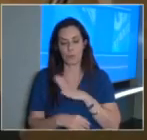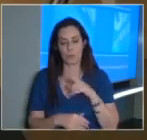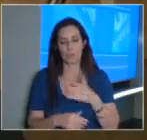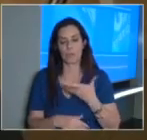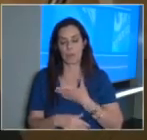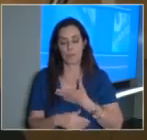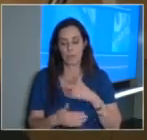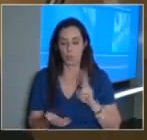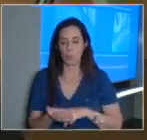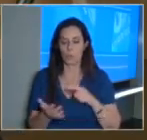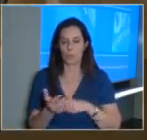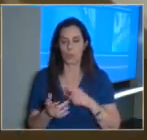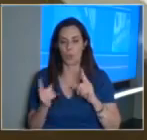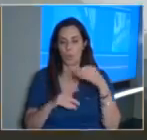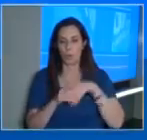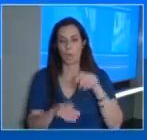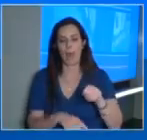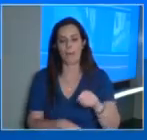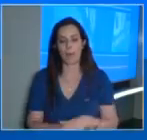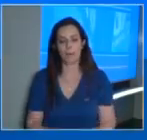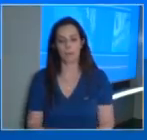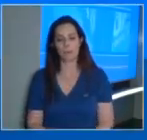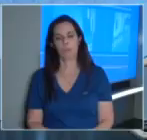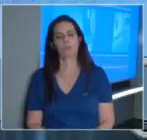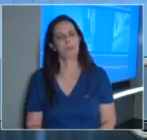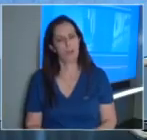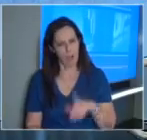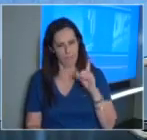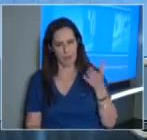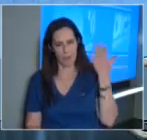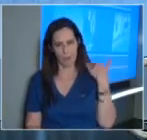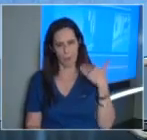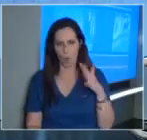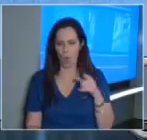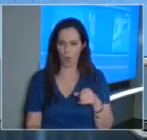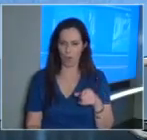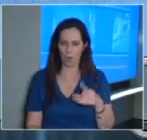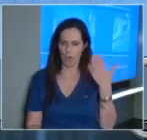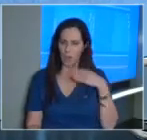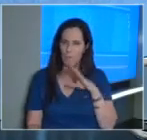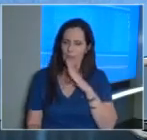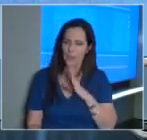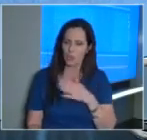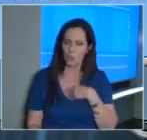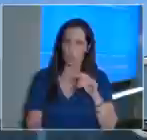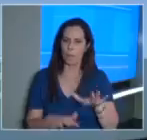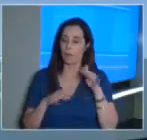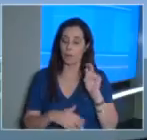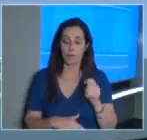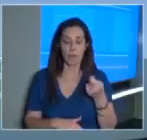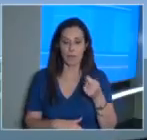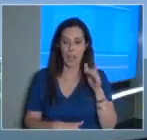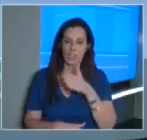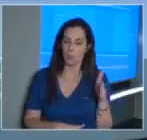כי זה מקבל לגיטימיות בגלל שזה קורה בפרלמנט. פרופסור שטיינברג, אבל בעבר יכול להיות שהייתה בעיה שלנו בפרלמנט, הייתה דווקא